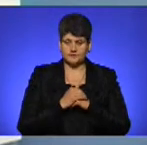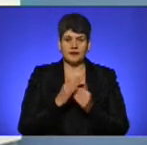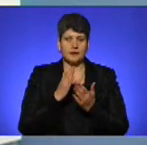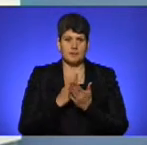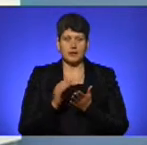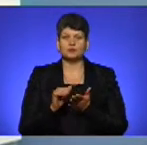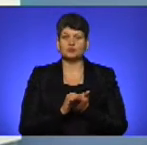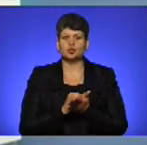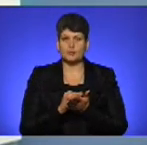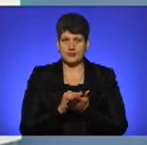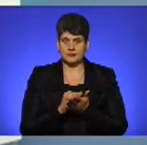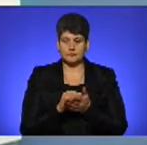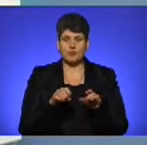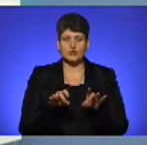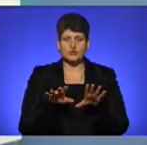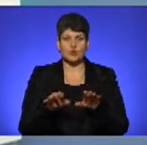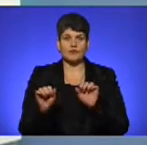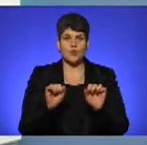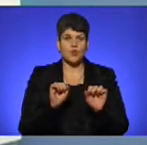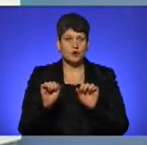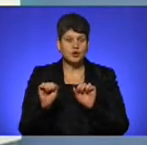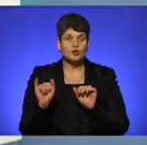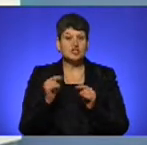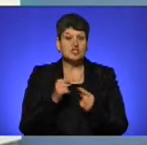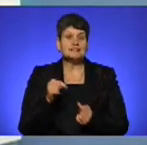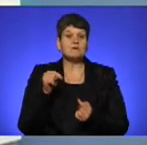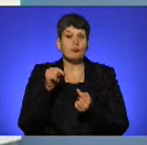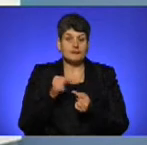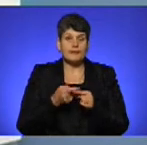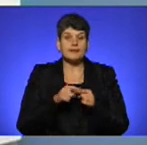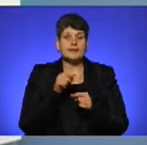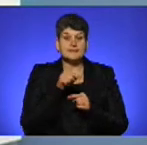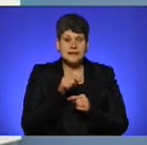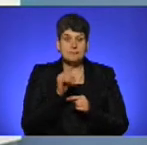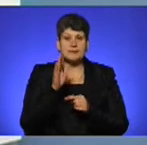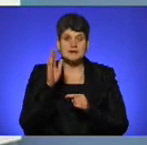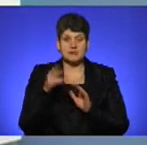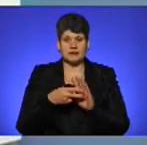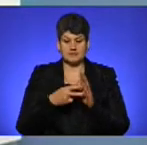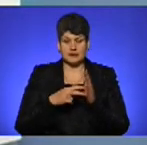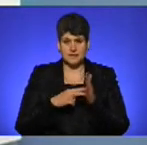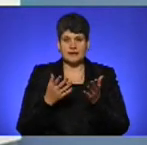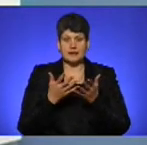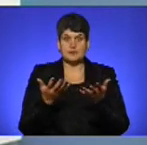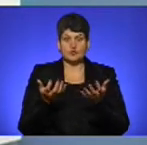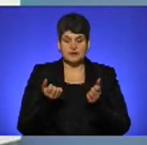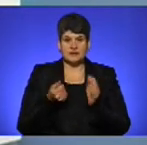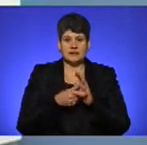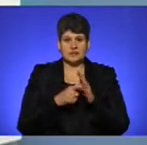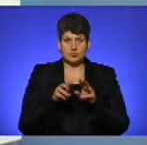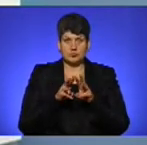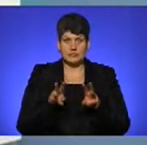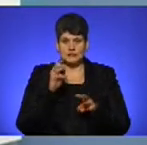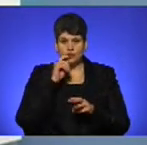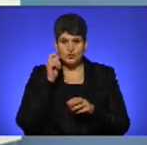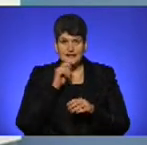документ, постанова уряду. Так. І чи співпадає оцей перспективний план, який ми отримали від Кабінету міністрів України, з